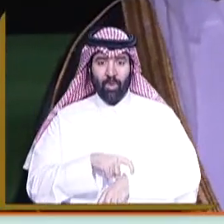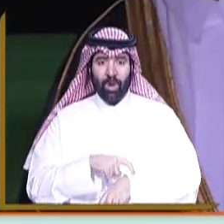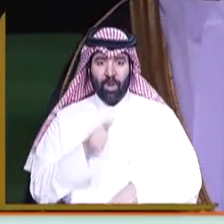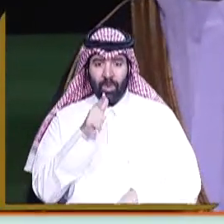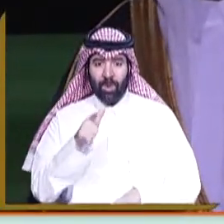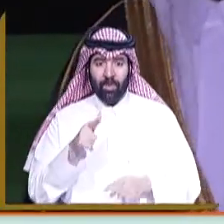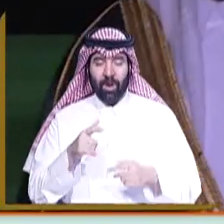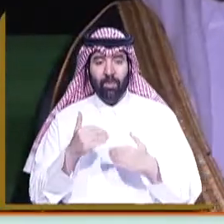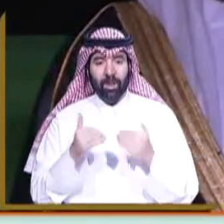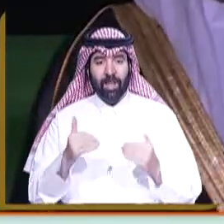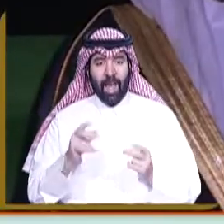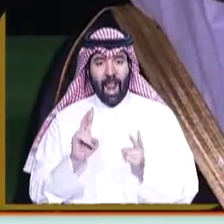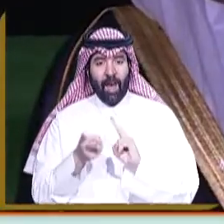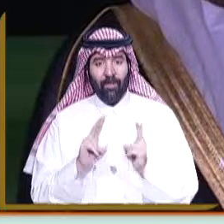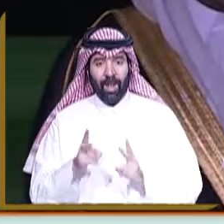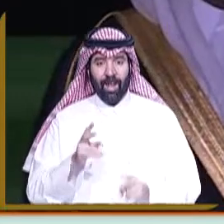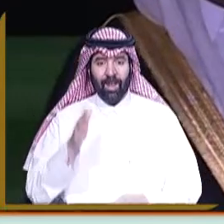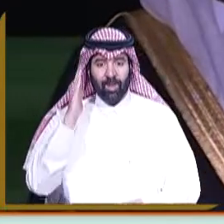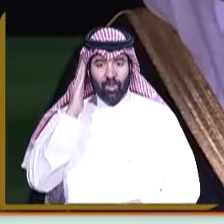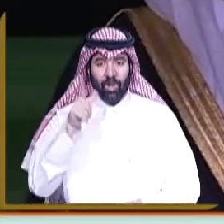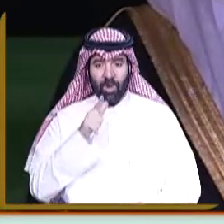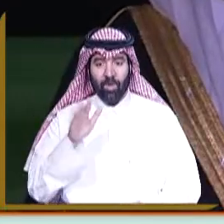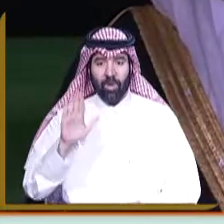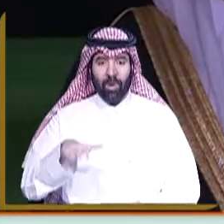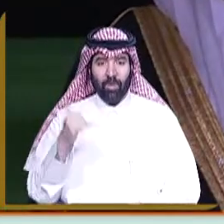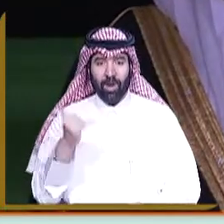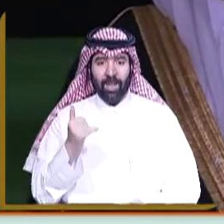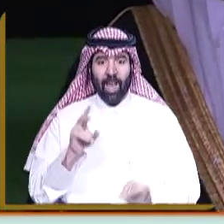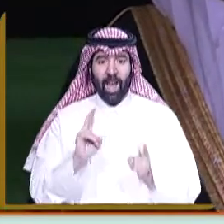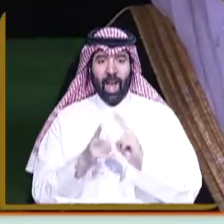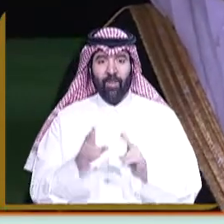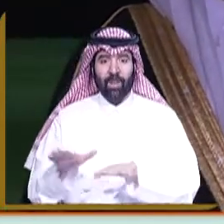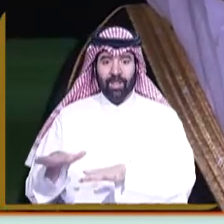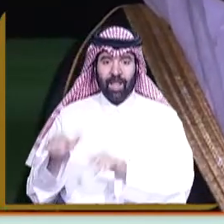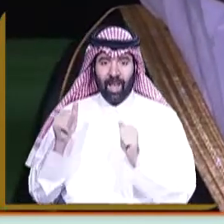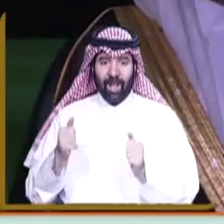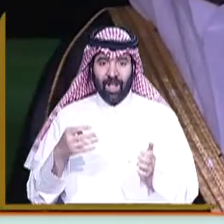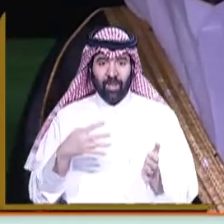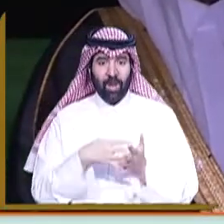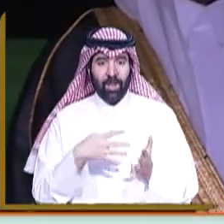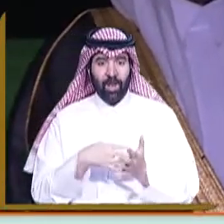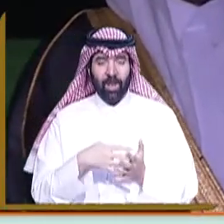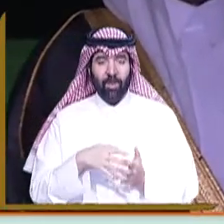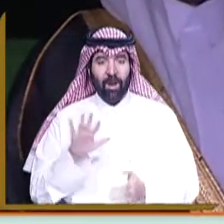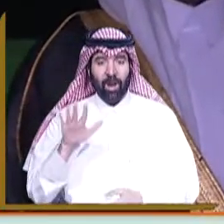لهذا الحفل، هذا ما لدي لحفل التخرج